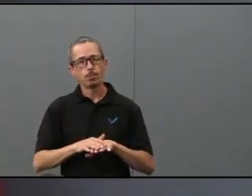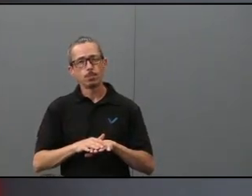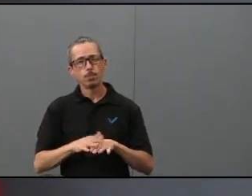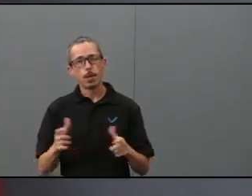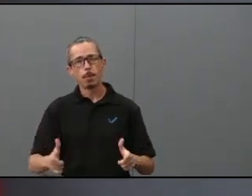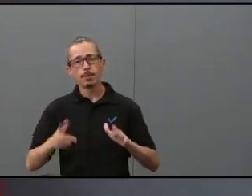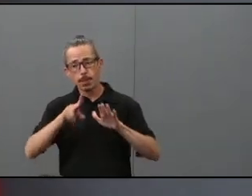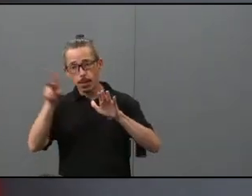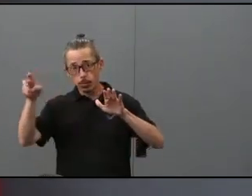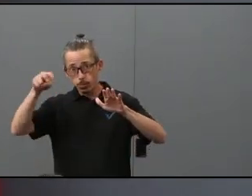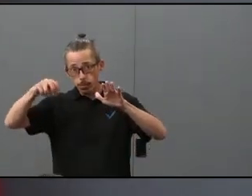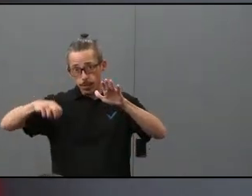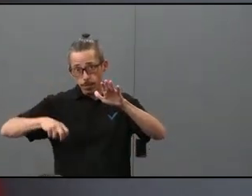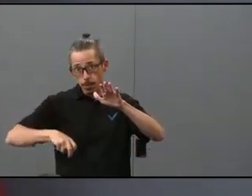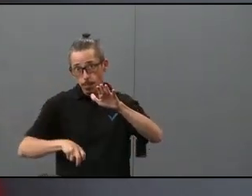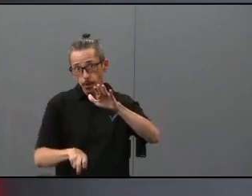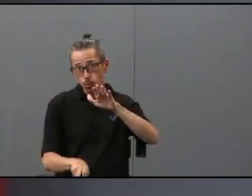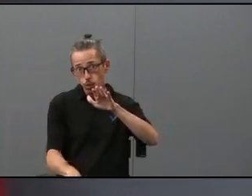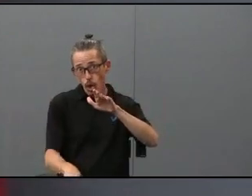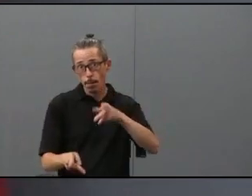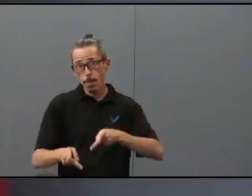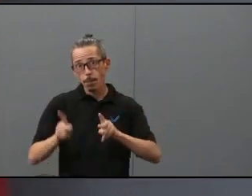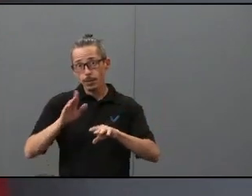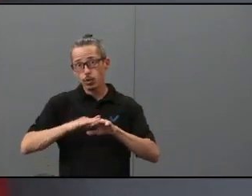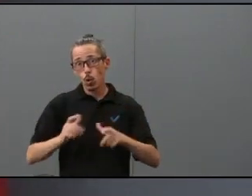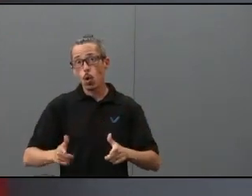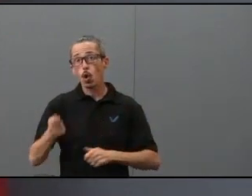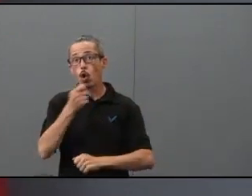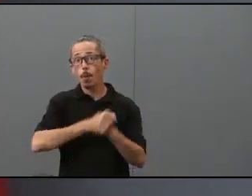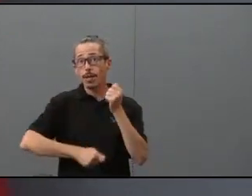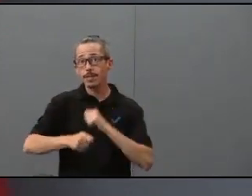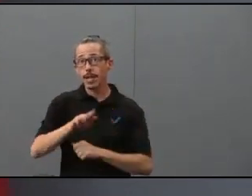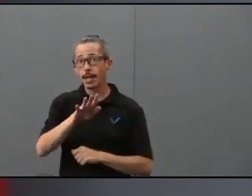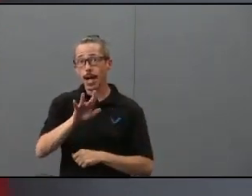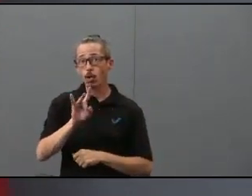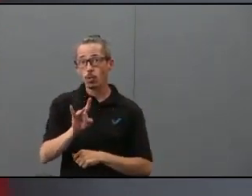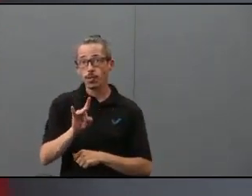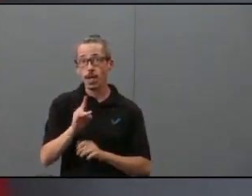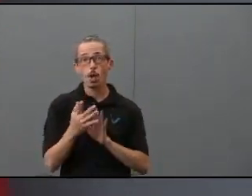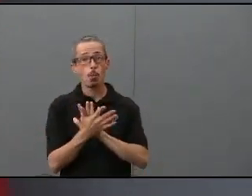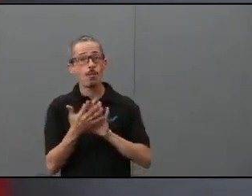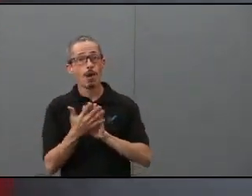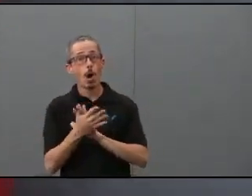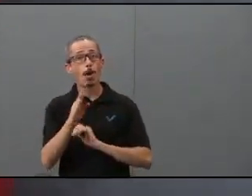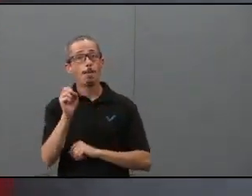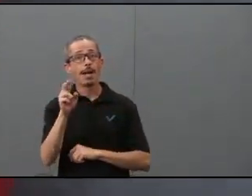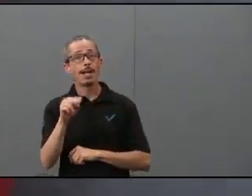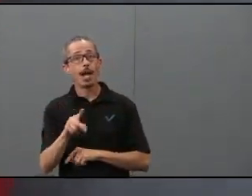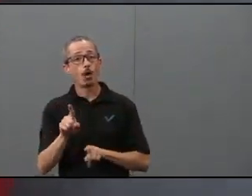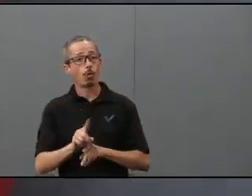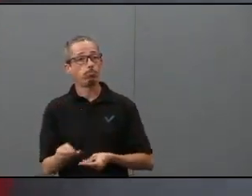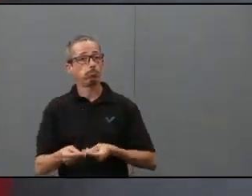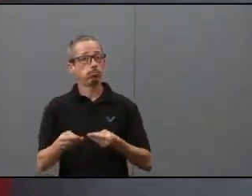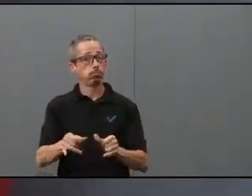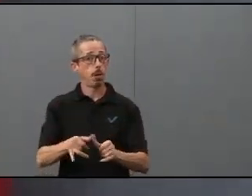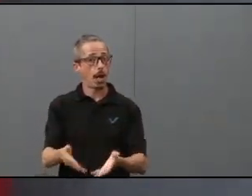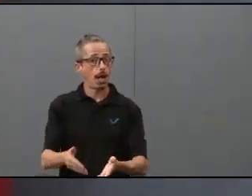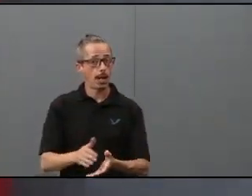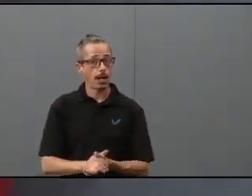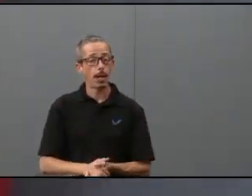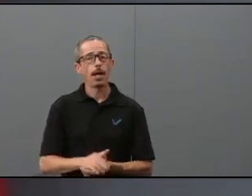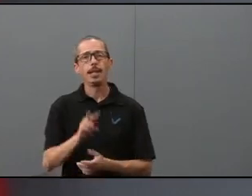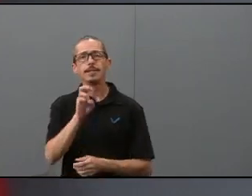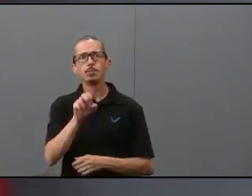principal à usage commercial sur l'immeuble situé au 48 boulevard Brien tel que déposé à